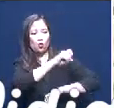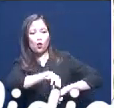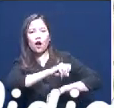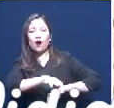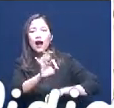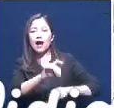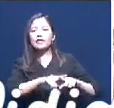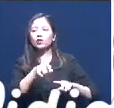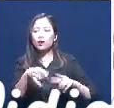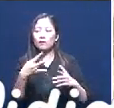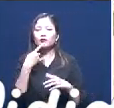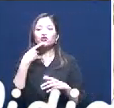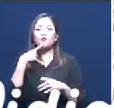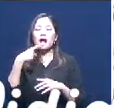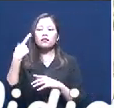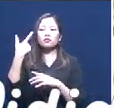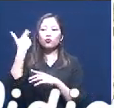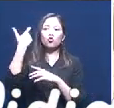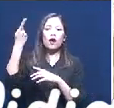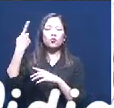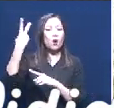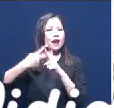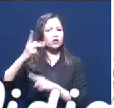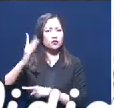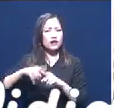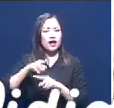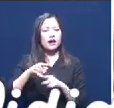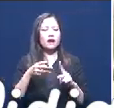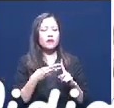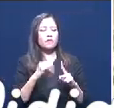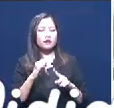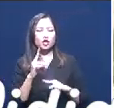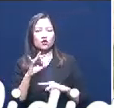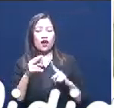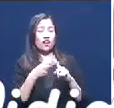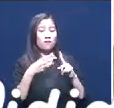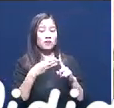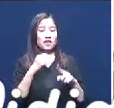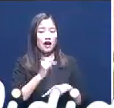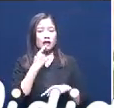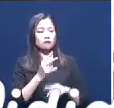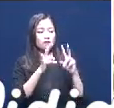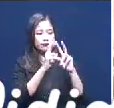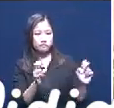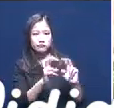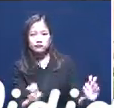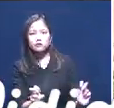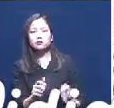menjadi percobaan pembunuhan kedua bagi Trump. Biro Investigasi Federal Amerika Serikat atau FBI sedang menyelidiki insiden ini.